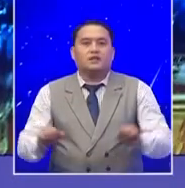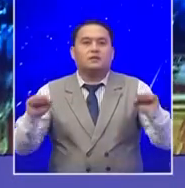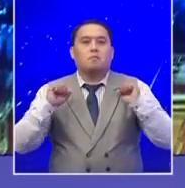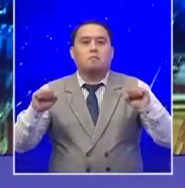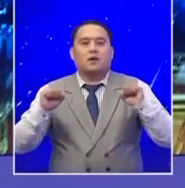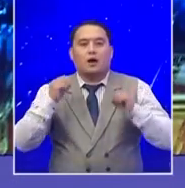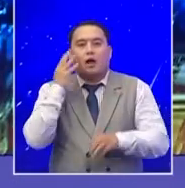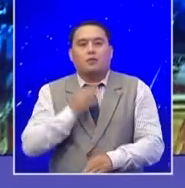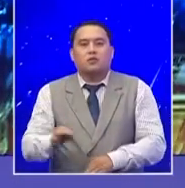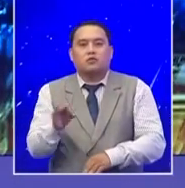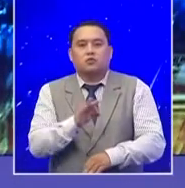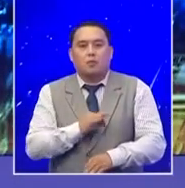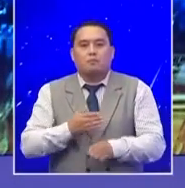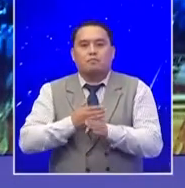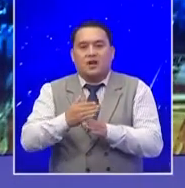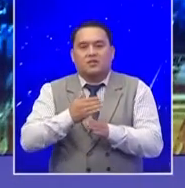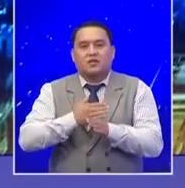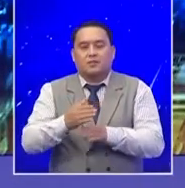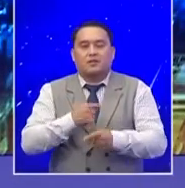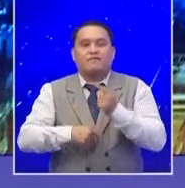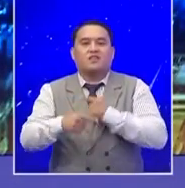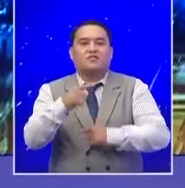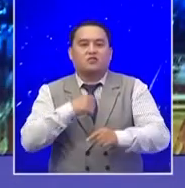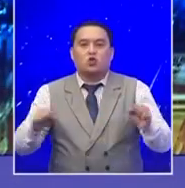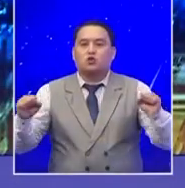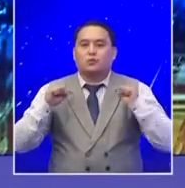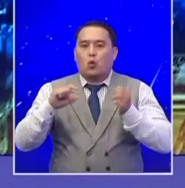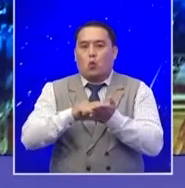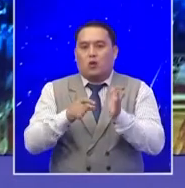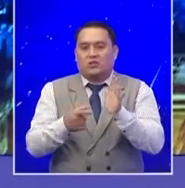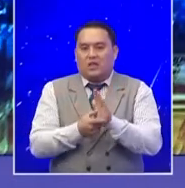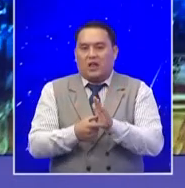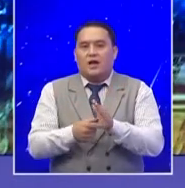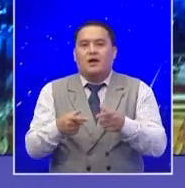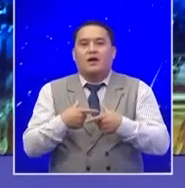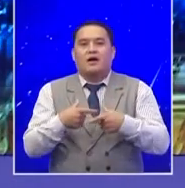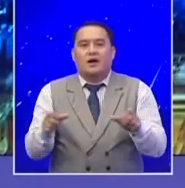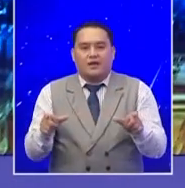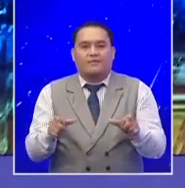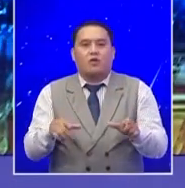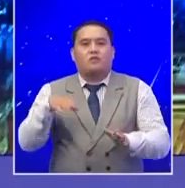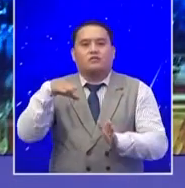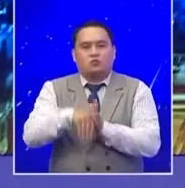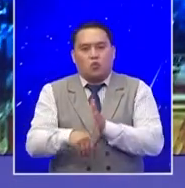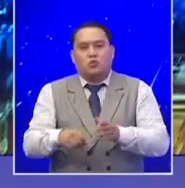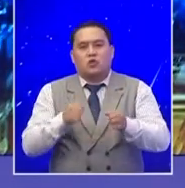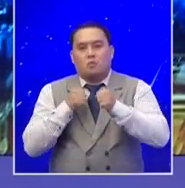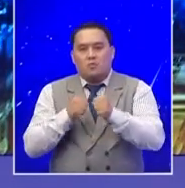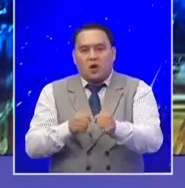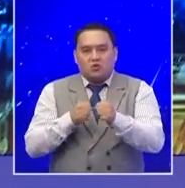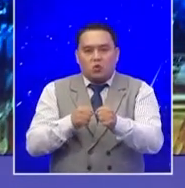Спортсмены из Алматинской области постепенно возвращаются в спортзалы. С послаблением карантинных мер 3 боксера, входящие в состав сборной